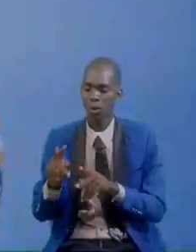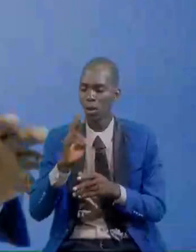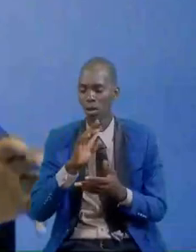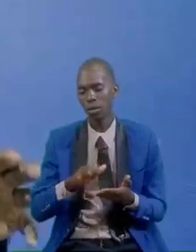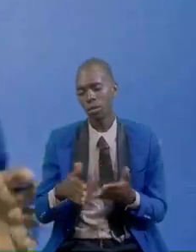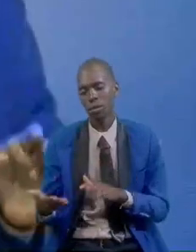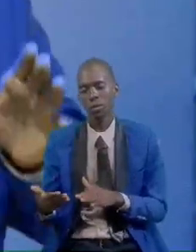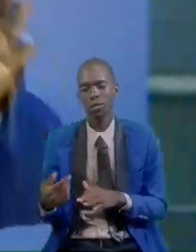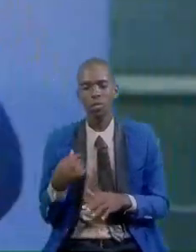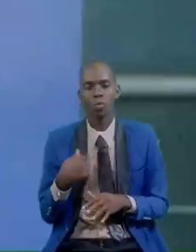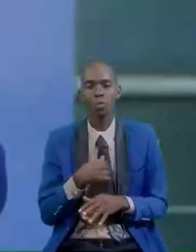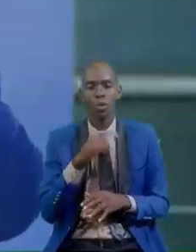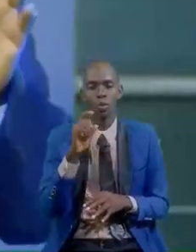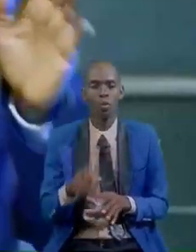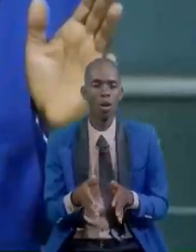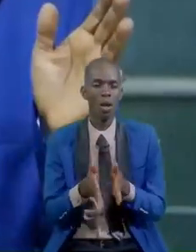question.